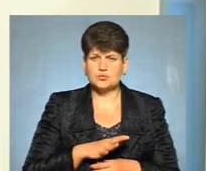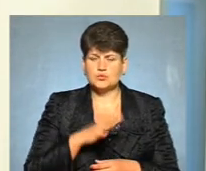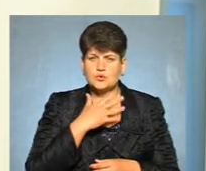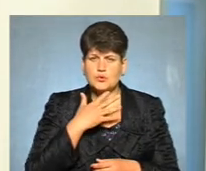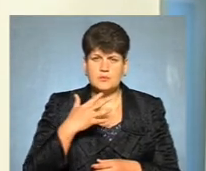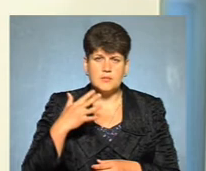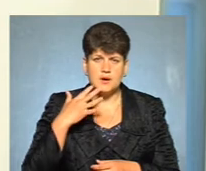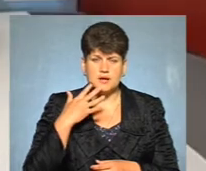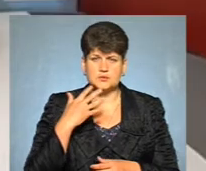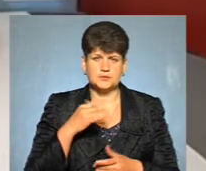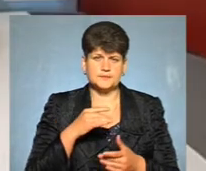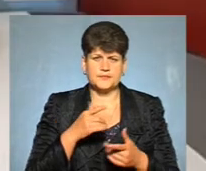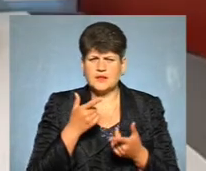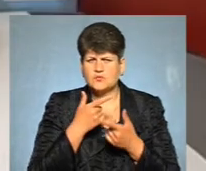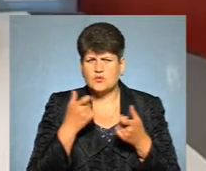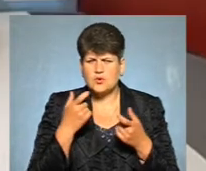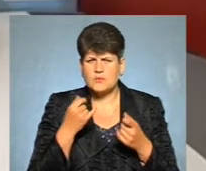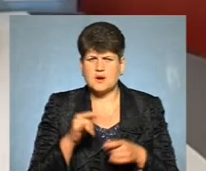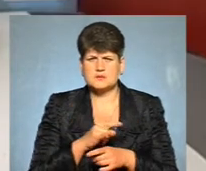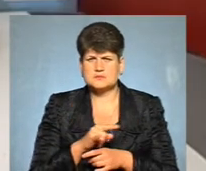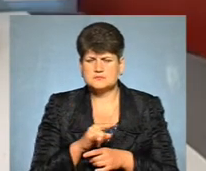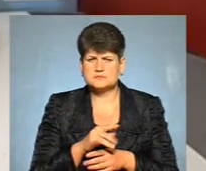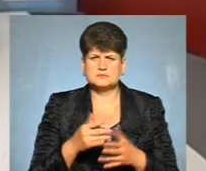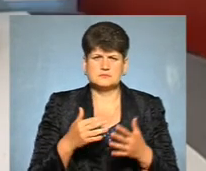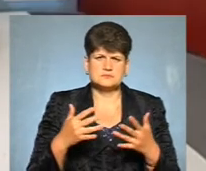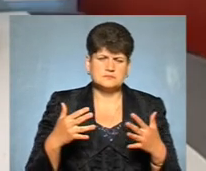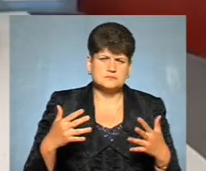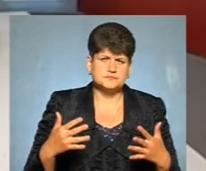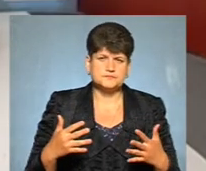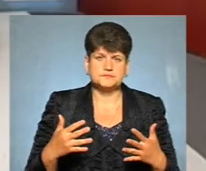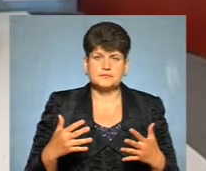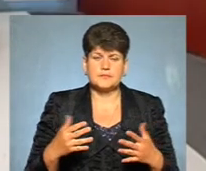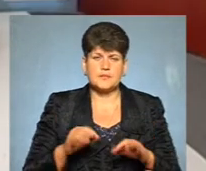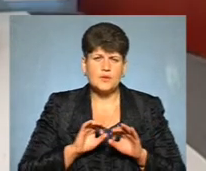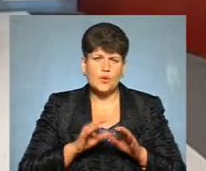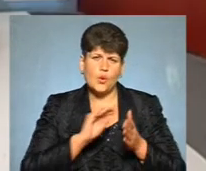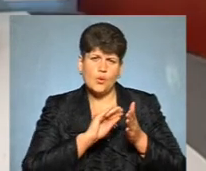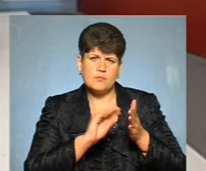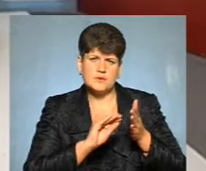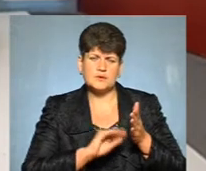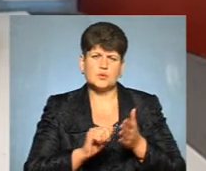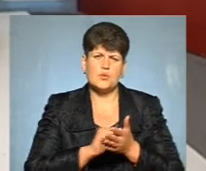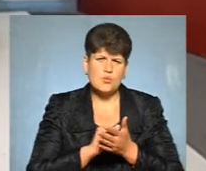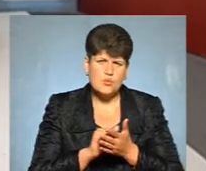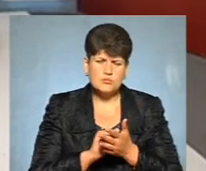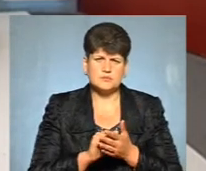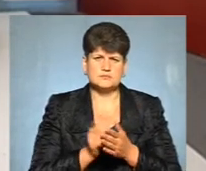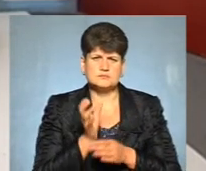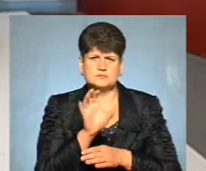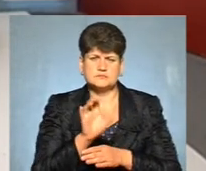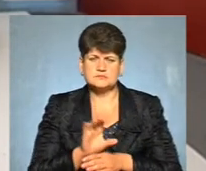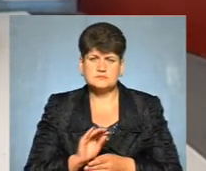таких провокативних інформацій і різних коментарів і документів, навіть оприлюднених,